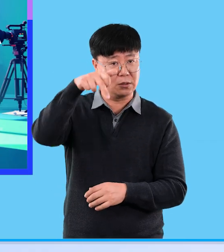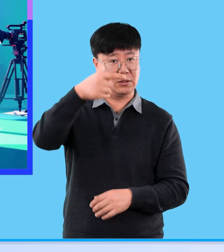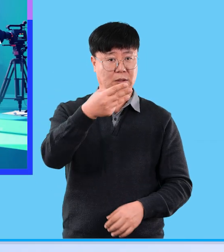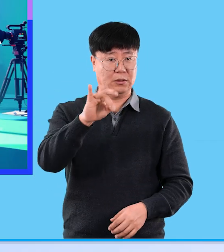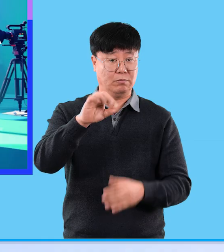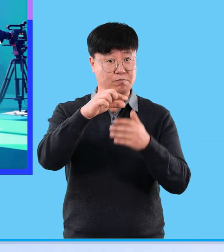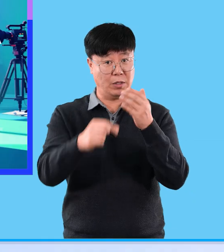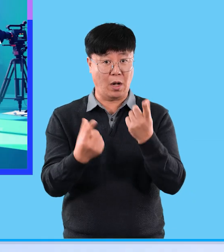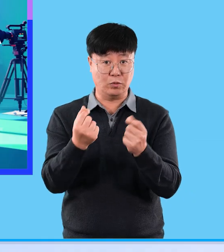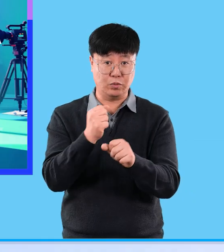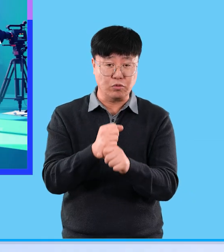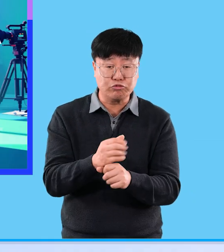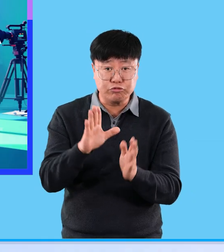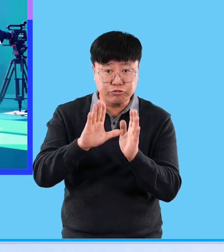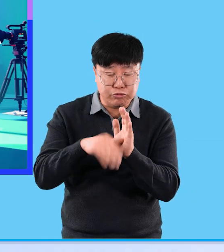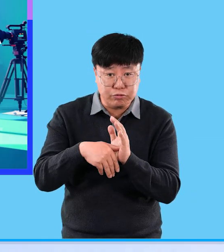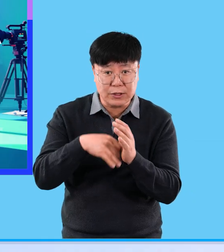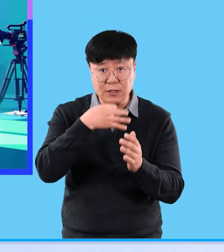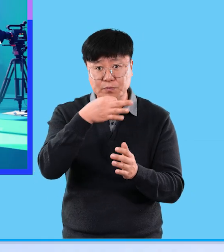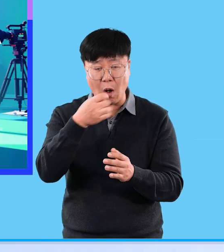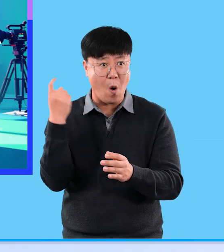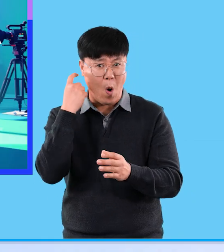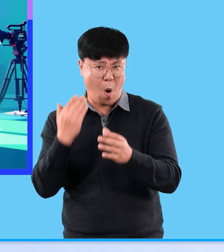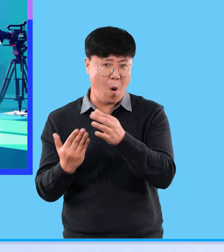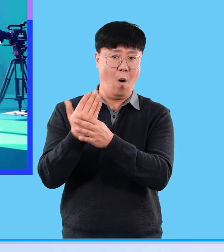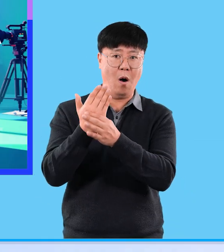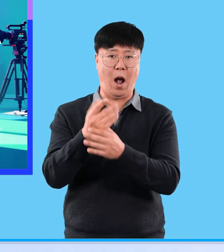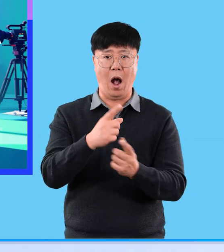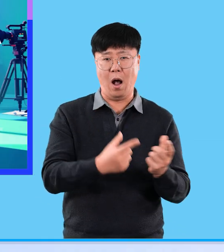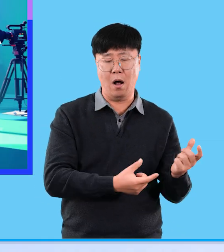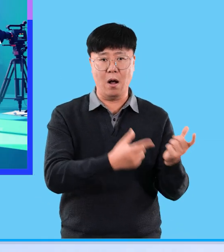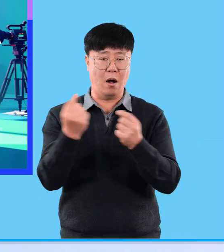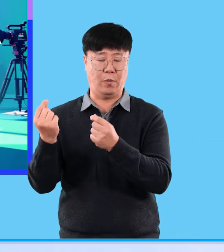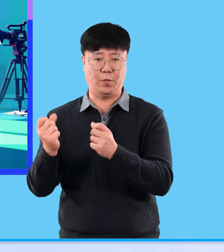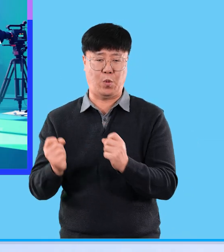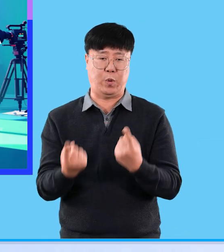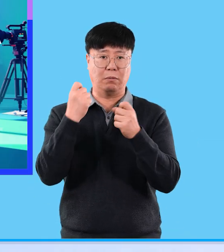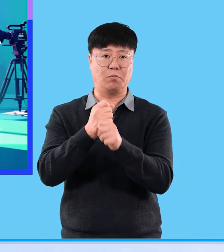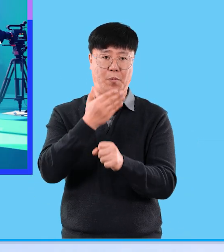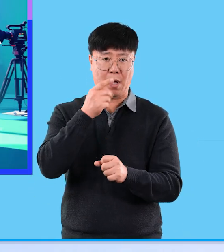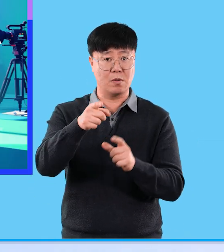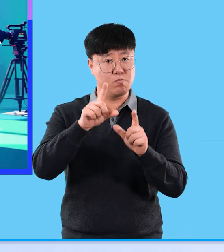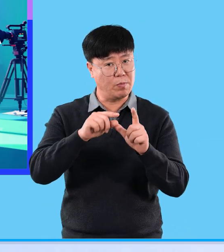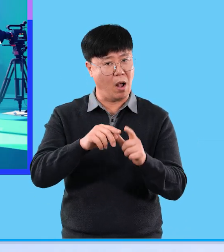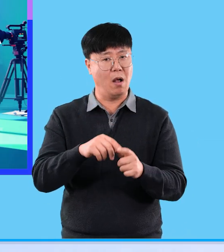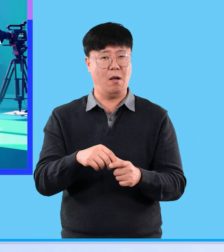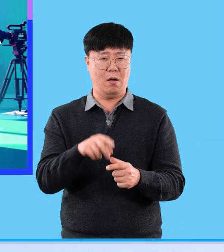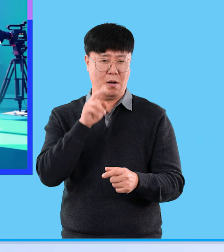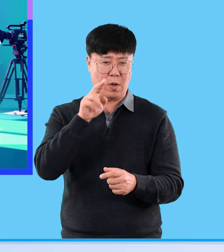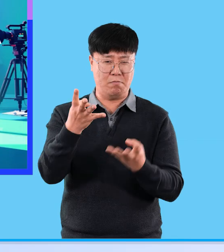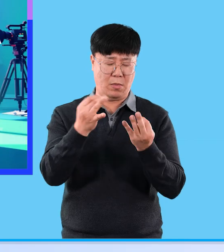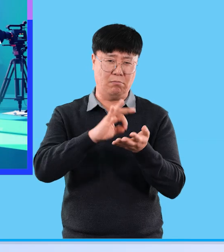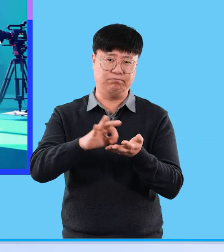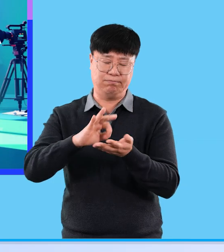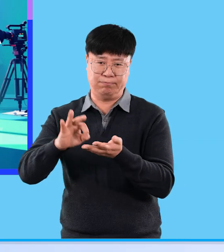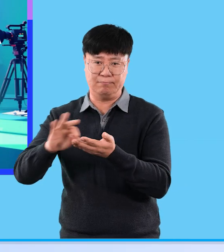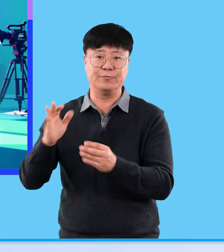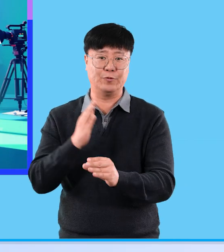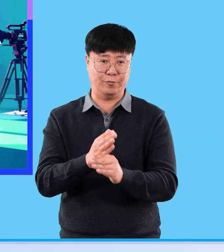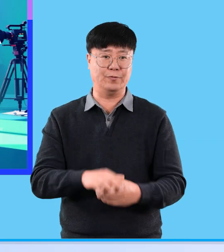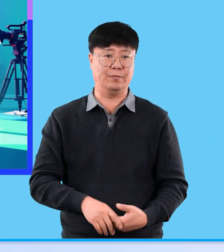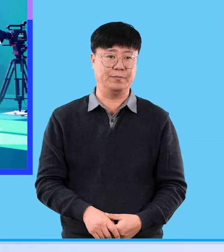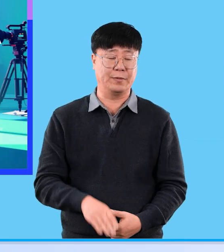같은 경우에는 그 효과음까지도 한꺼번에 만들어 주니까 그런 부분에서 굉장히 많이 사용을 하게